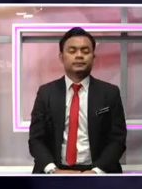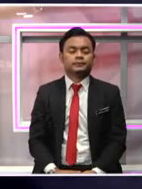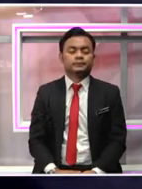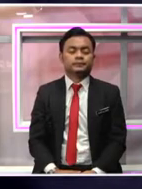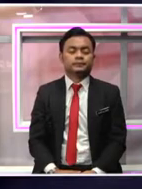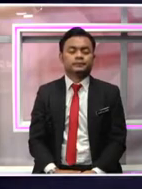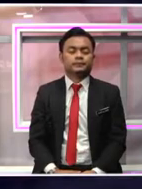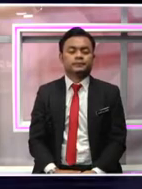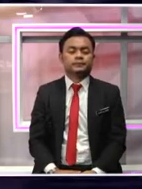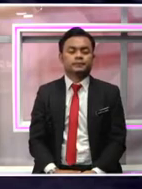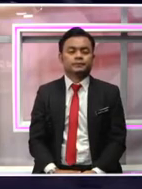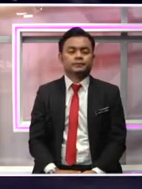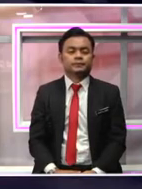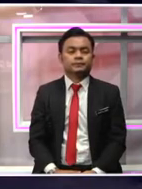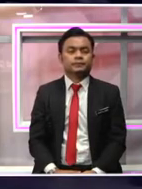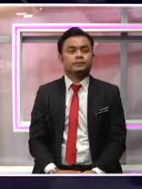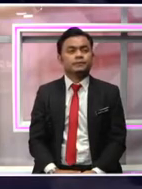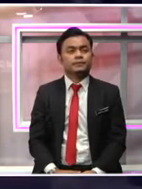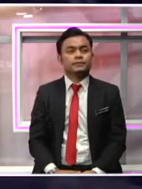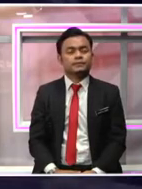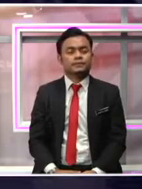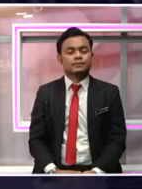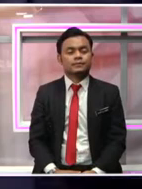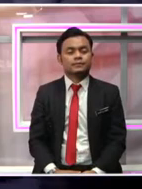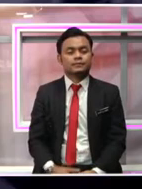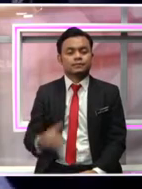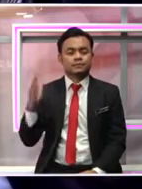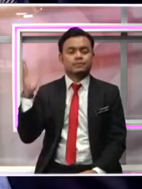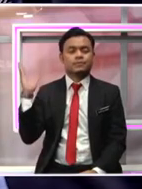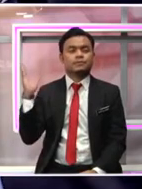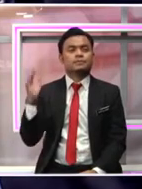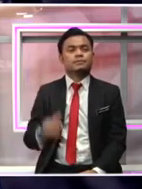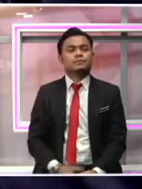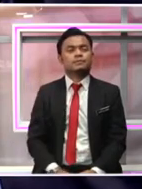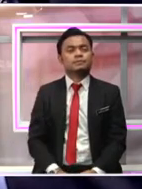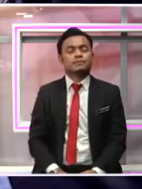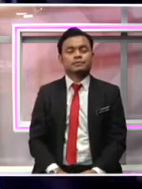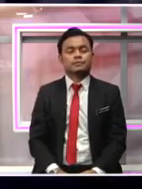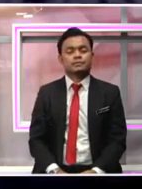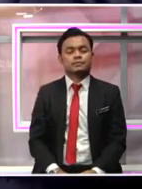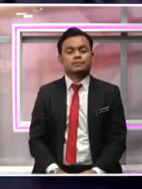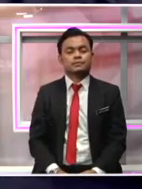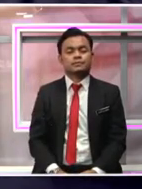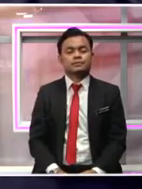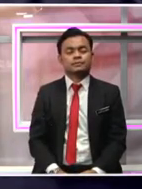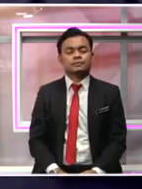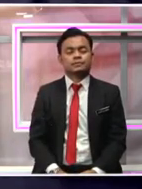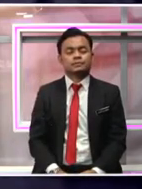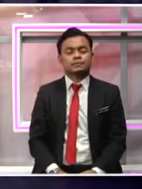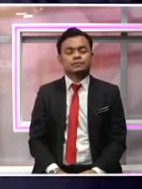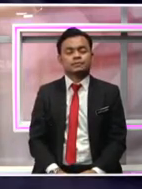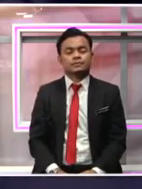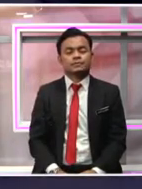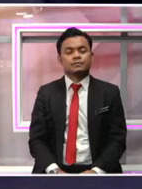object manakala yang ini adalah predikat predikat dan paling besar